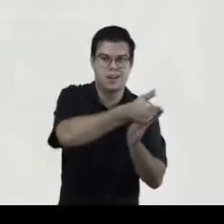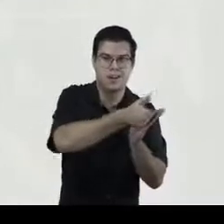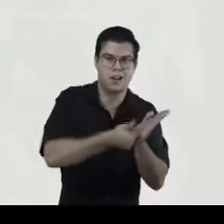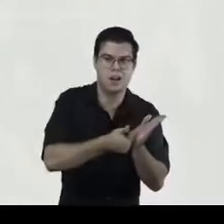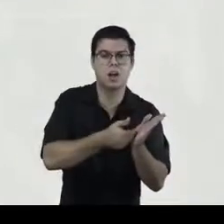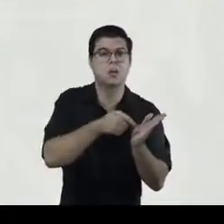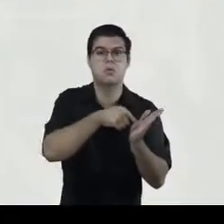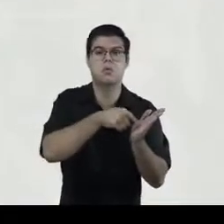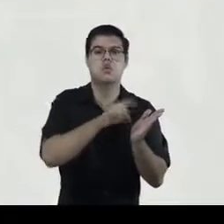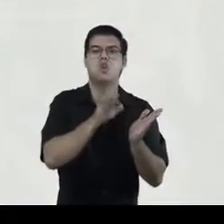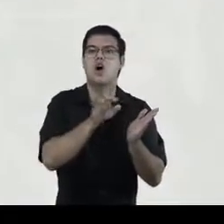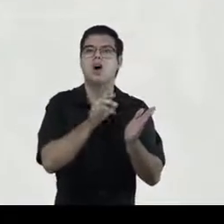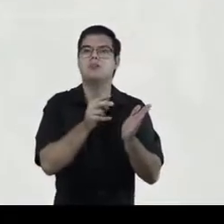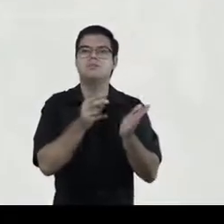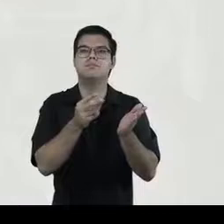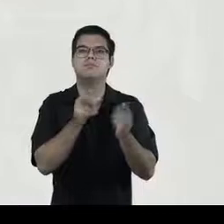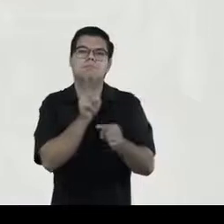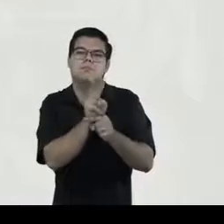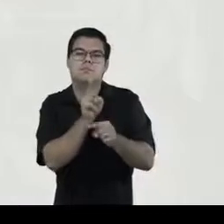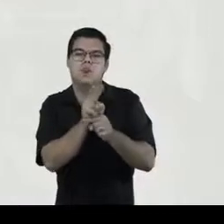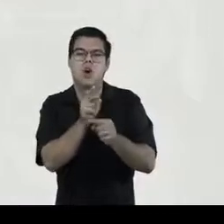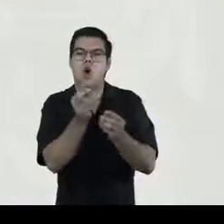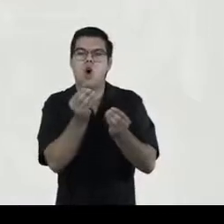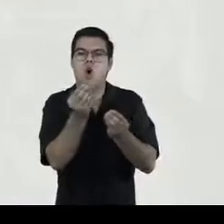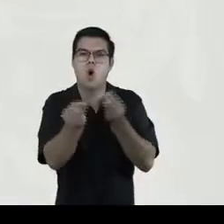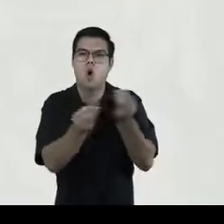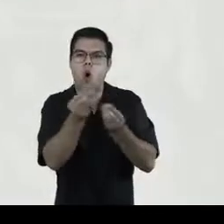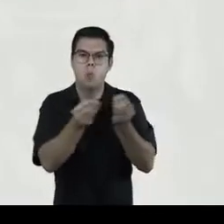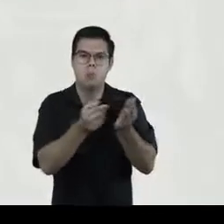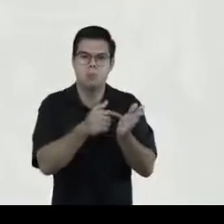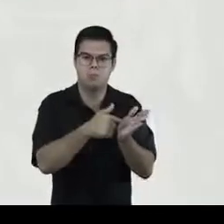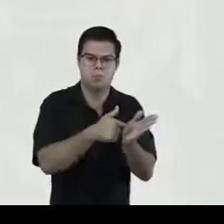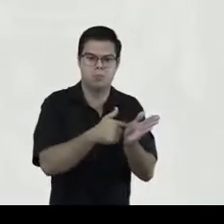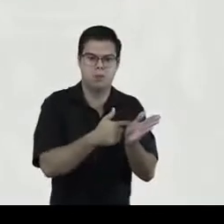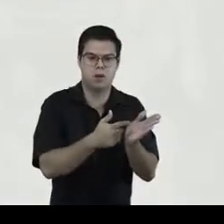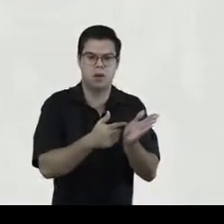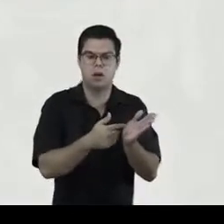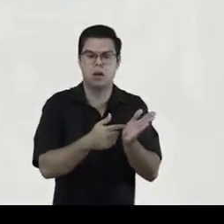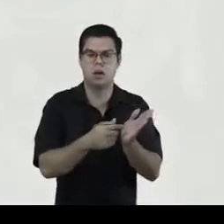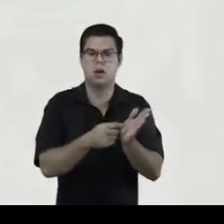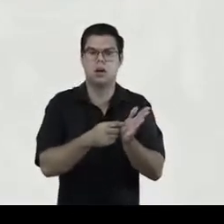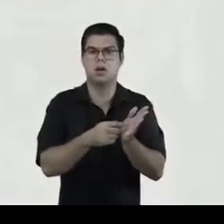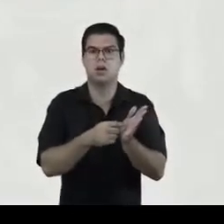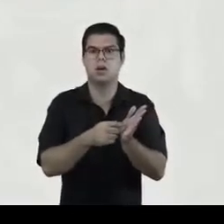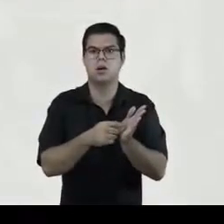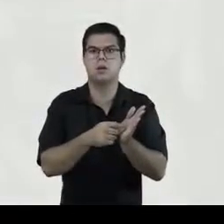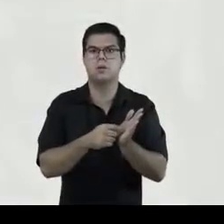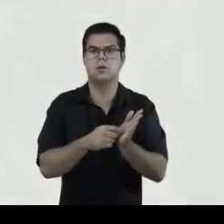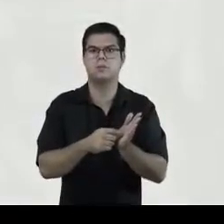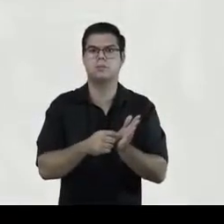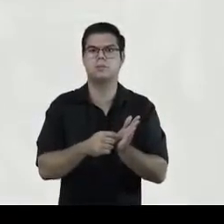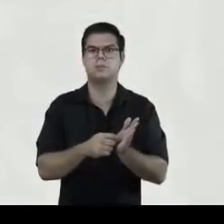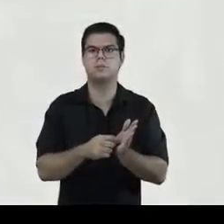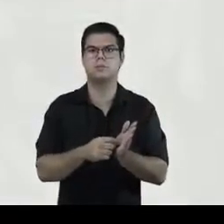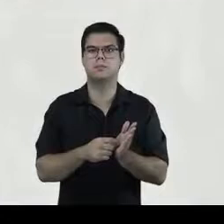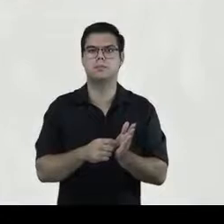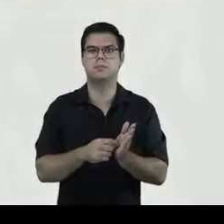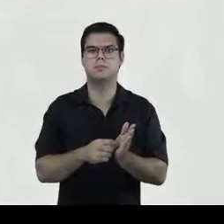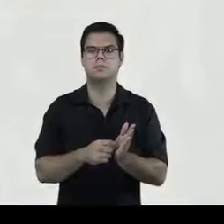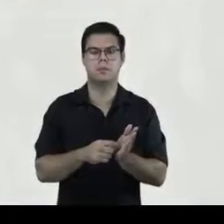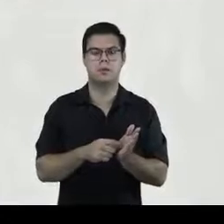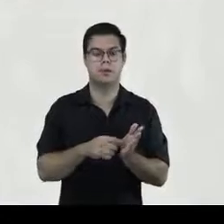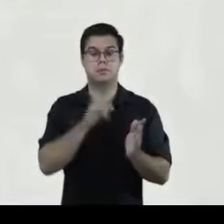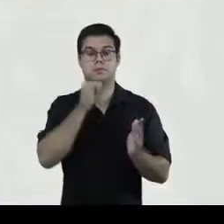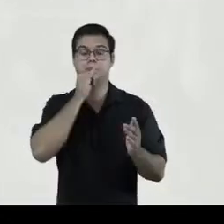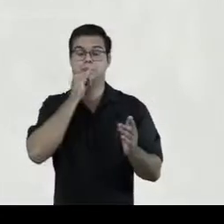der Hintergrund sind völlig sinnfrei. Es geht nur quasi um die